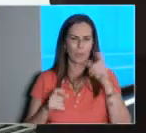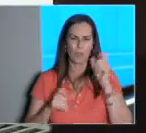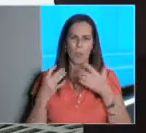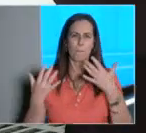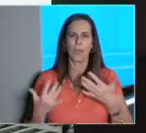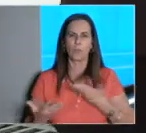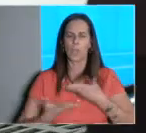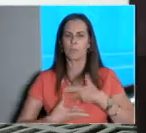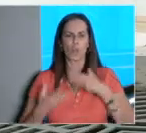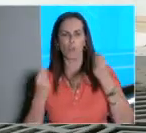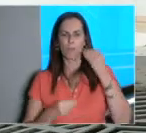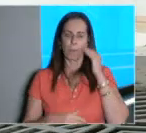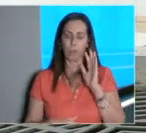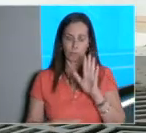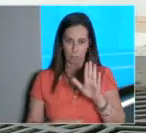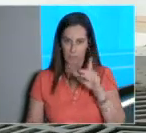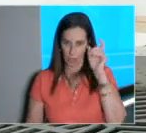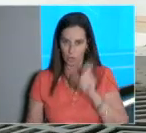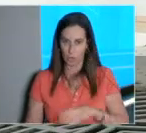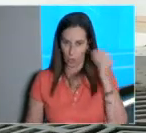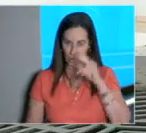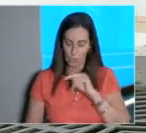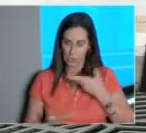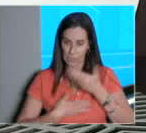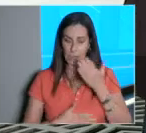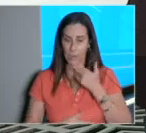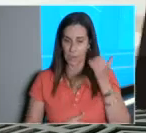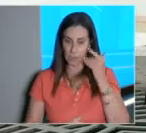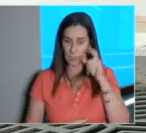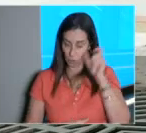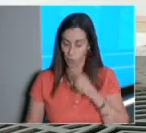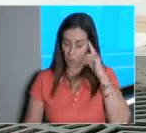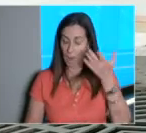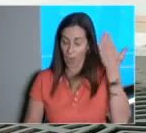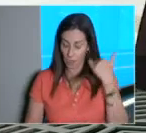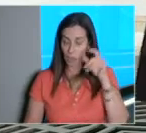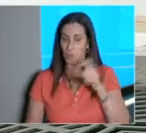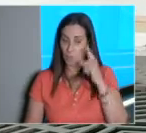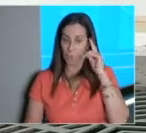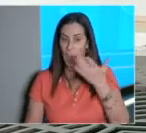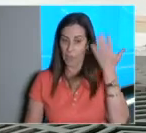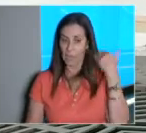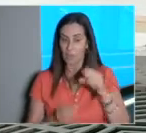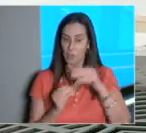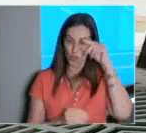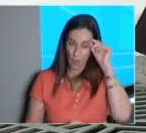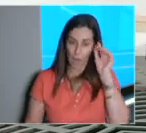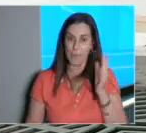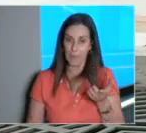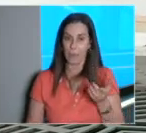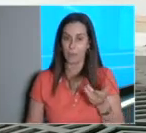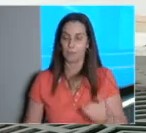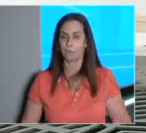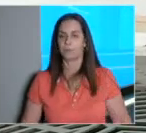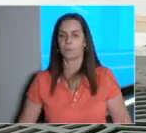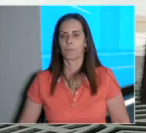מתי היו יחסים כאלה טובים? תראי לי, זה אנשים שלמדו את נושא יחסי ישראל לארצות הברית, זה אנשים שיודעים מה היה, זה אנשים שיודעים מה היה עם שמיר ועם... ברור שלא,